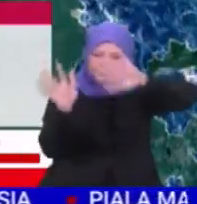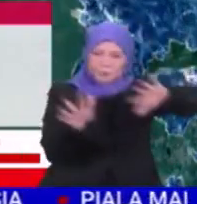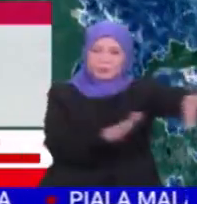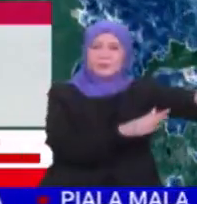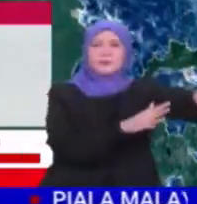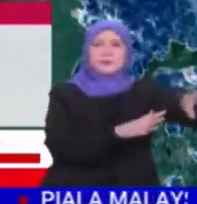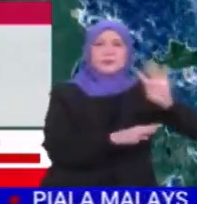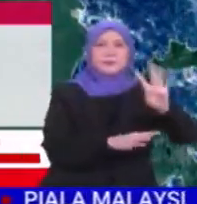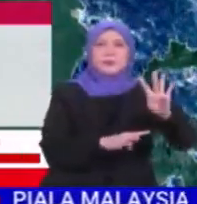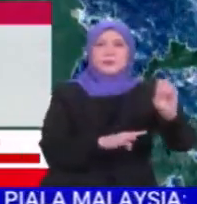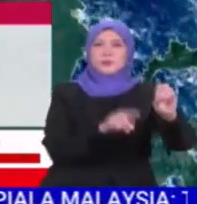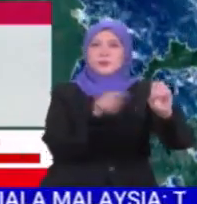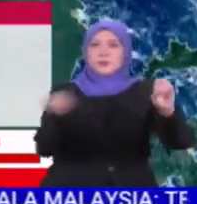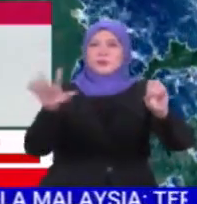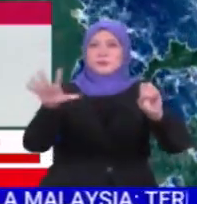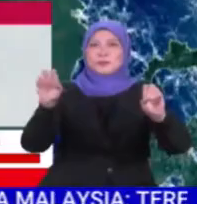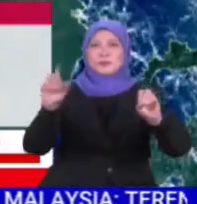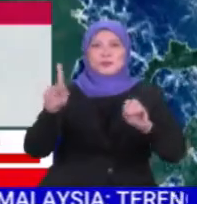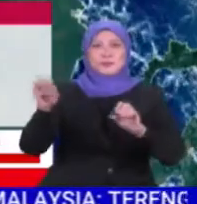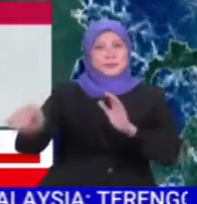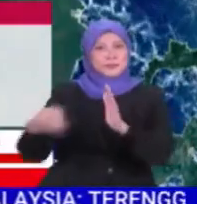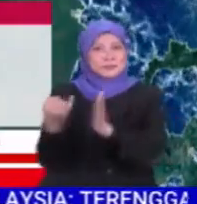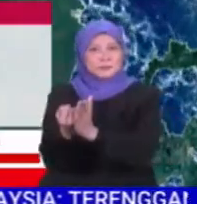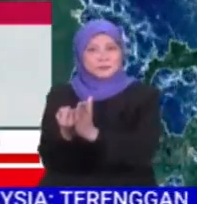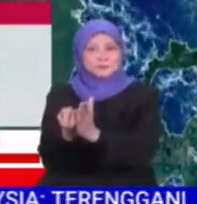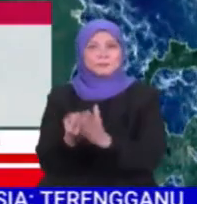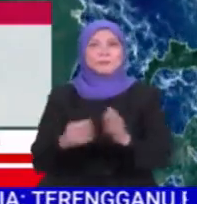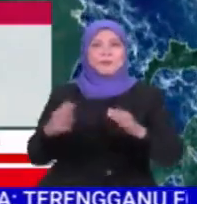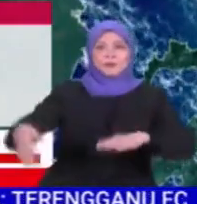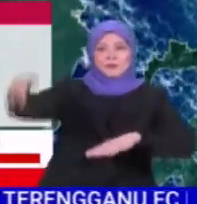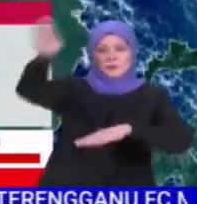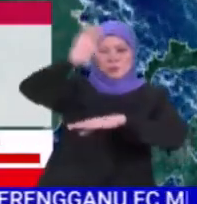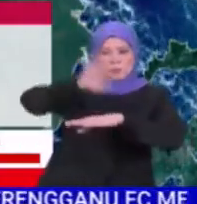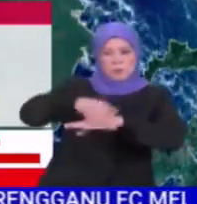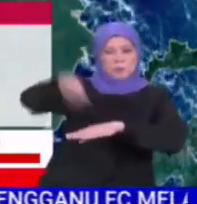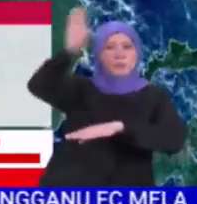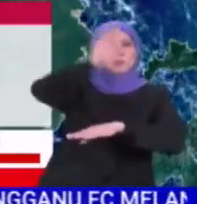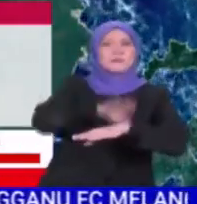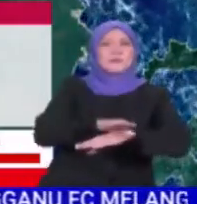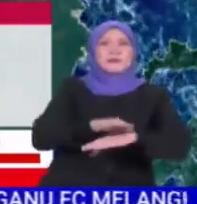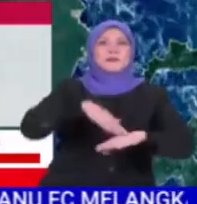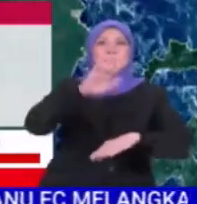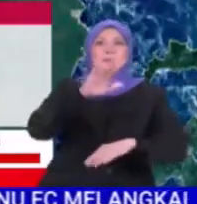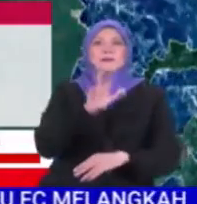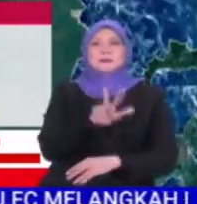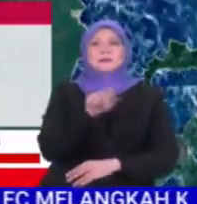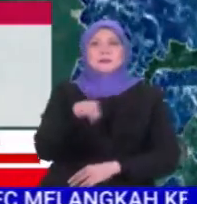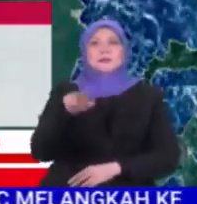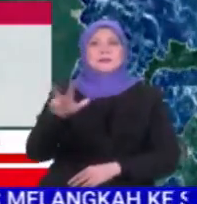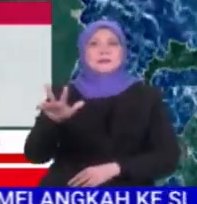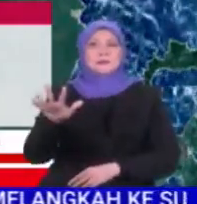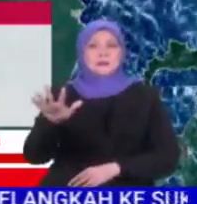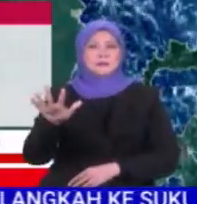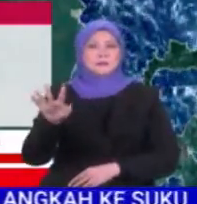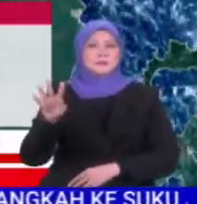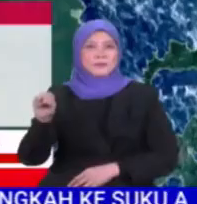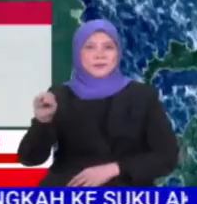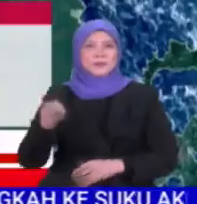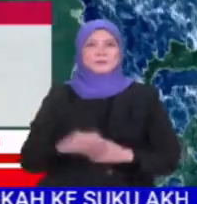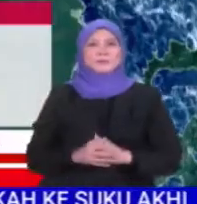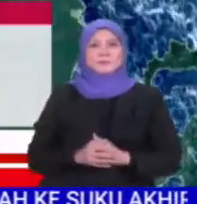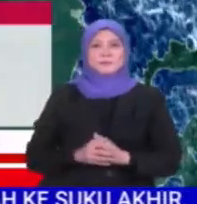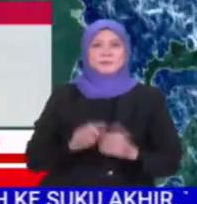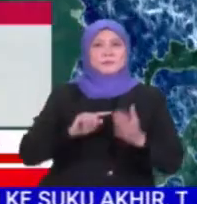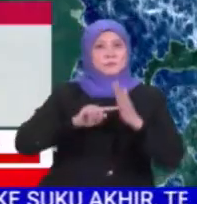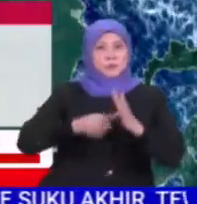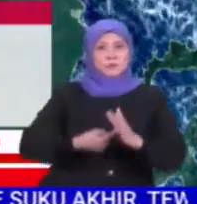sekitar 40 hingga ke 50 km sejam dan ketinggian ombak juga boleh melebihi 3.5 meter. Dan amaran ini